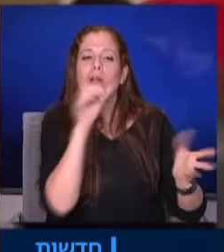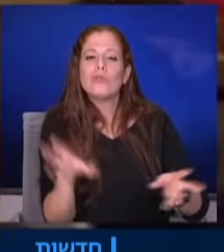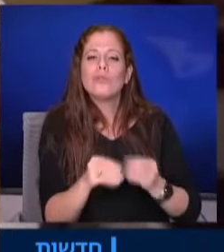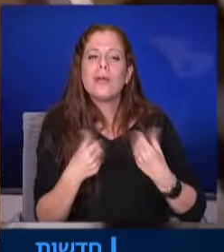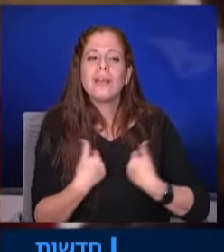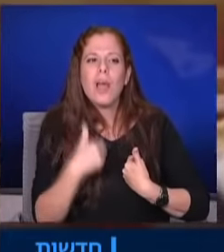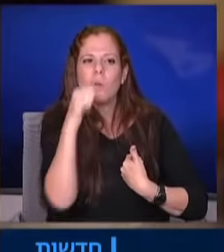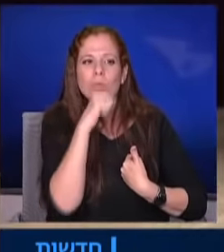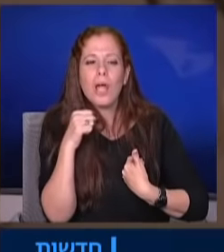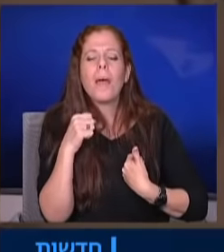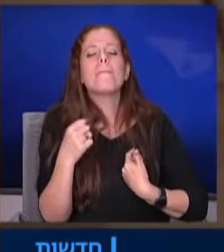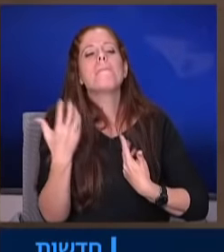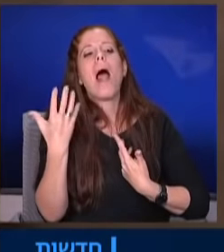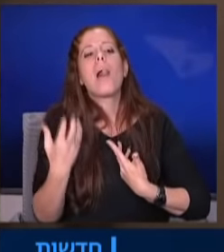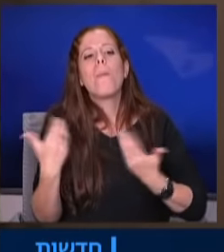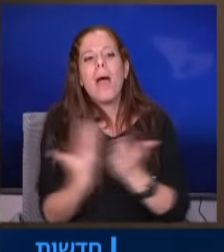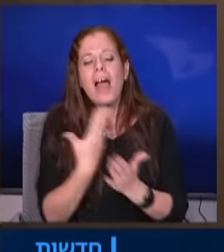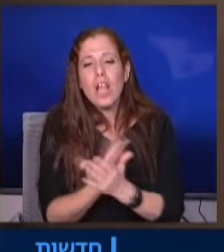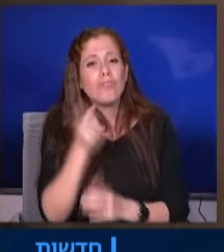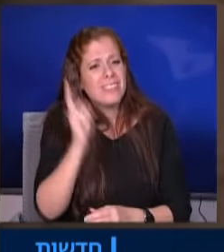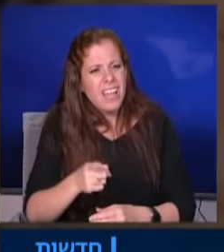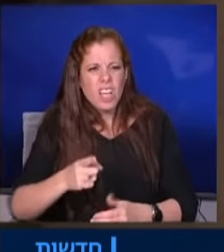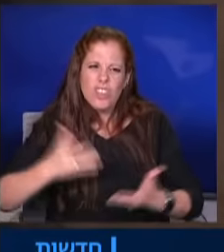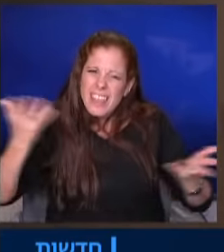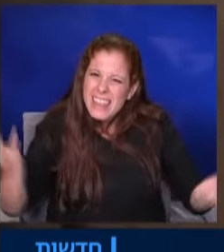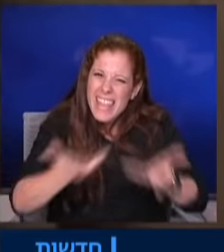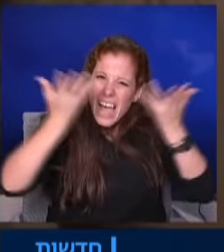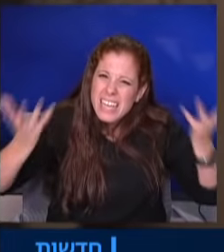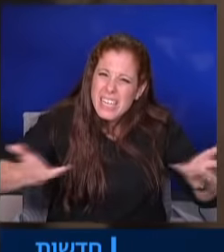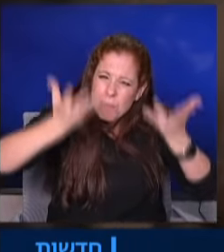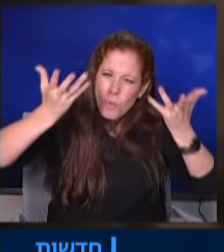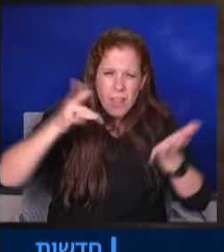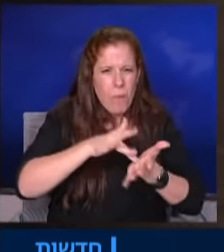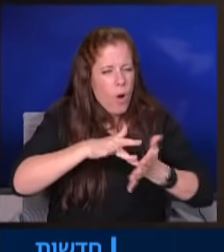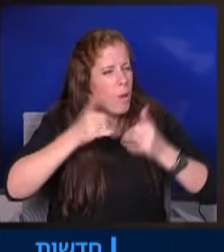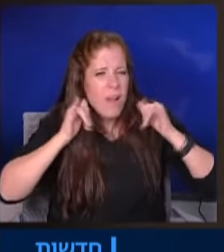מהאלבום החדש שלנו, Mountain Fever. ואני צריך שתרימו את האימא של המקום.